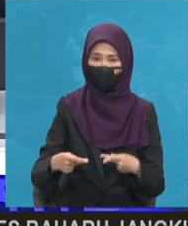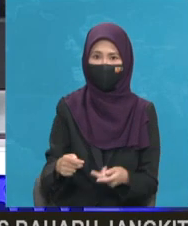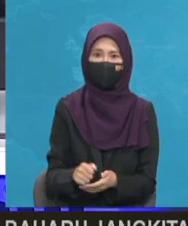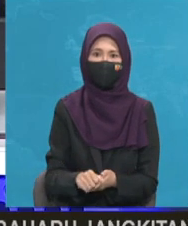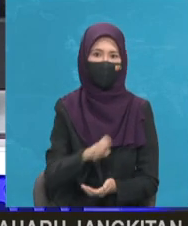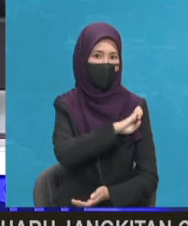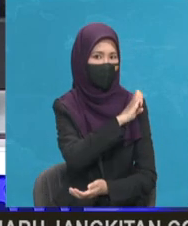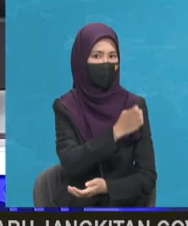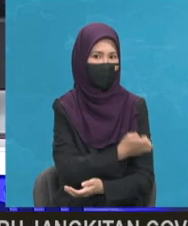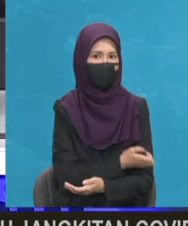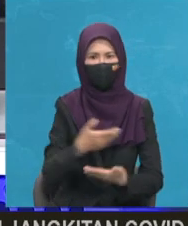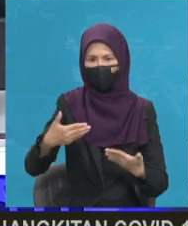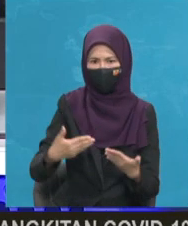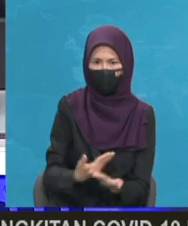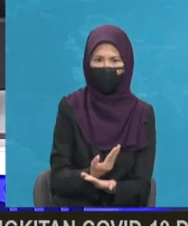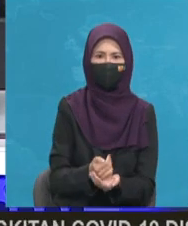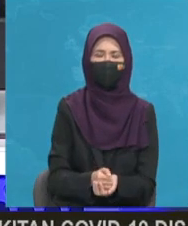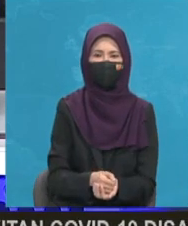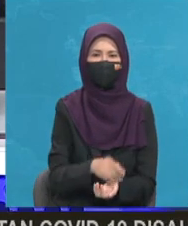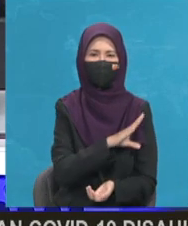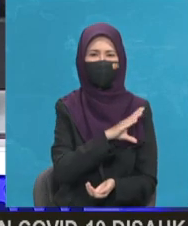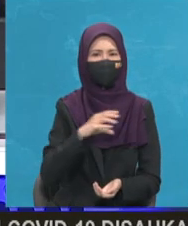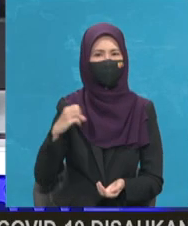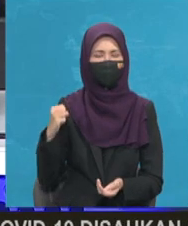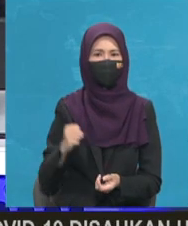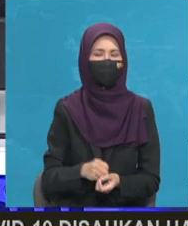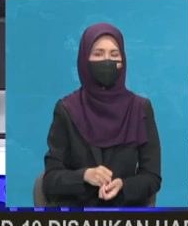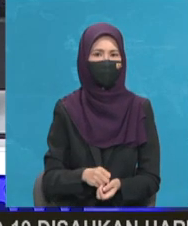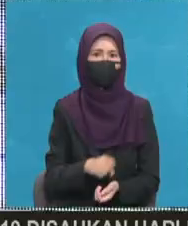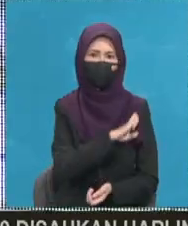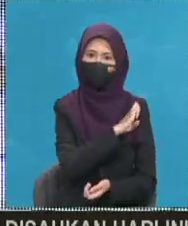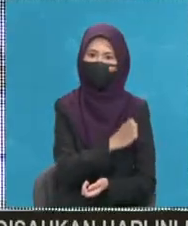yang boleh diperbaharui dan terusan sektor tenaga kerja